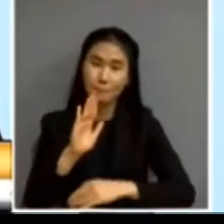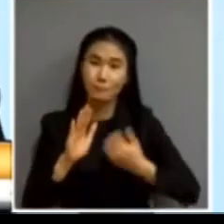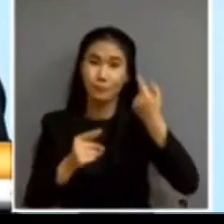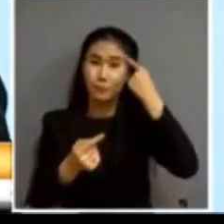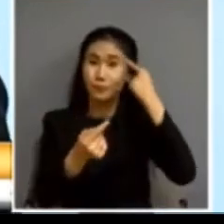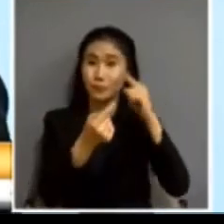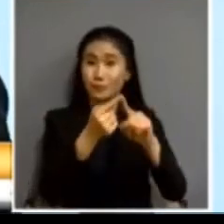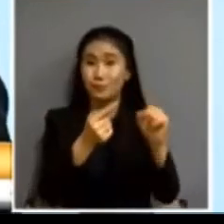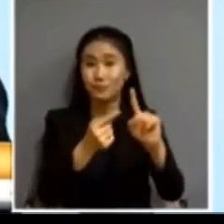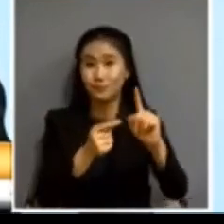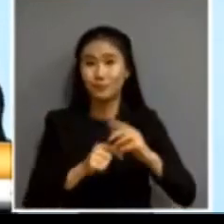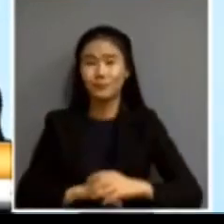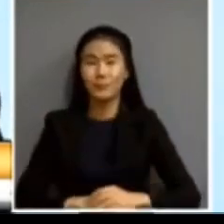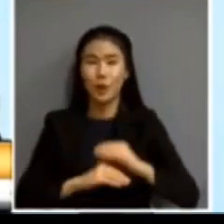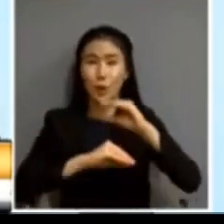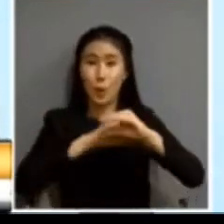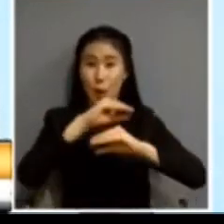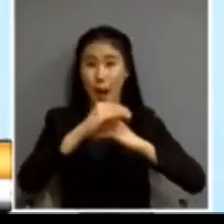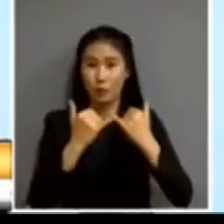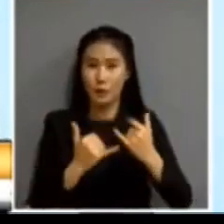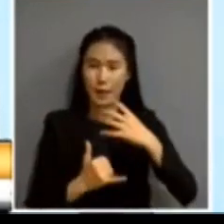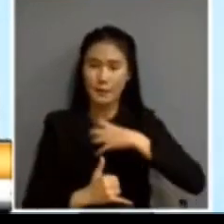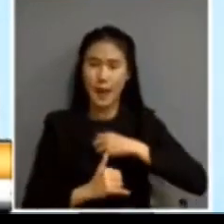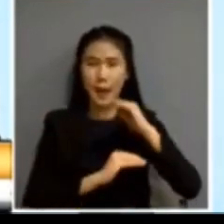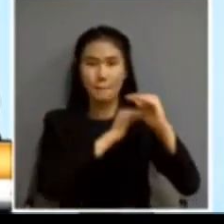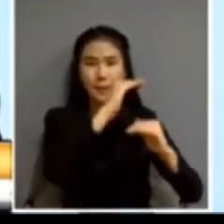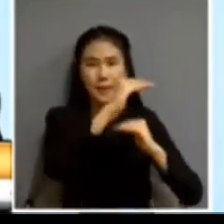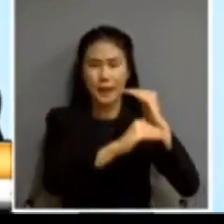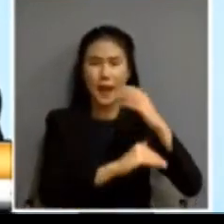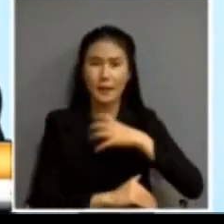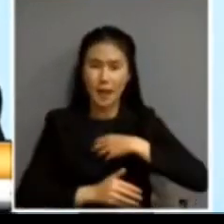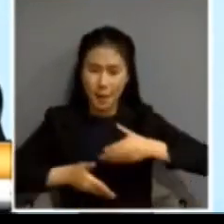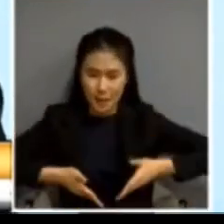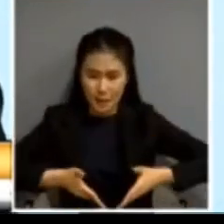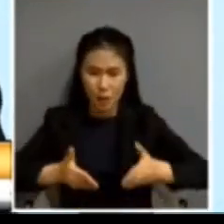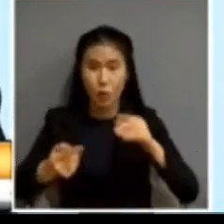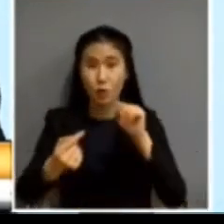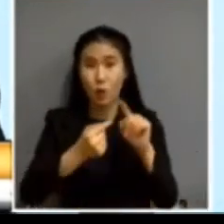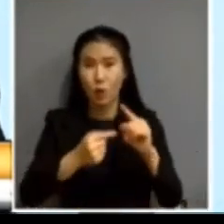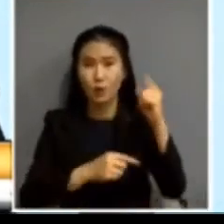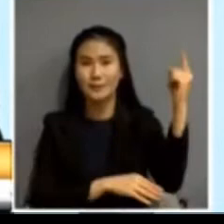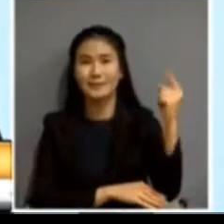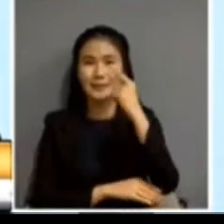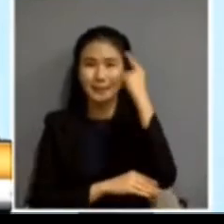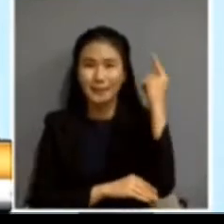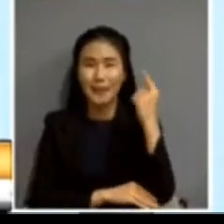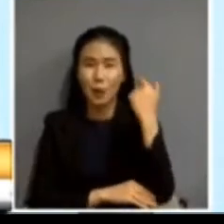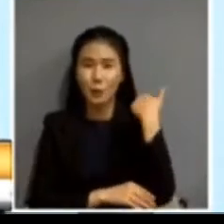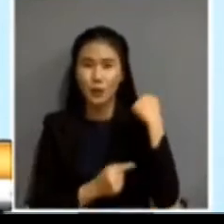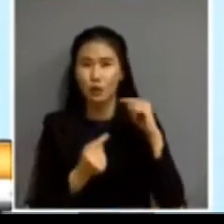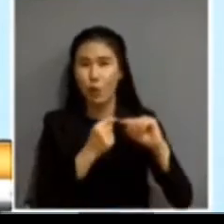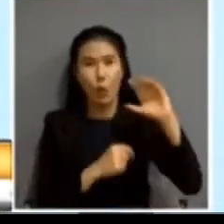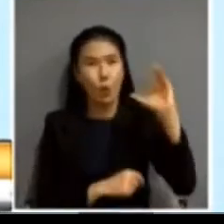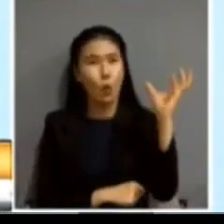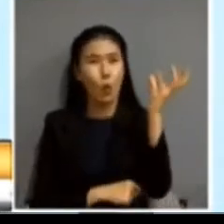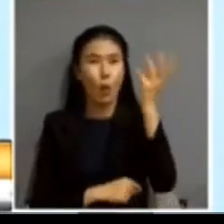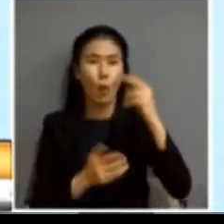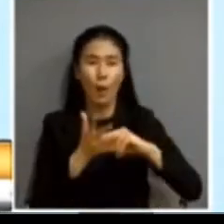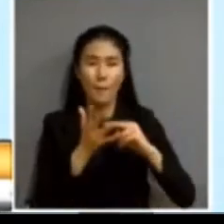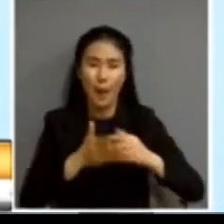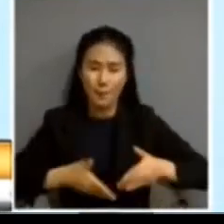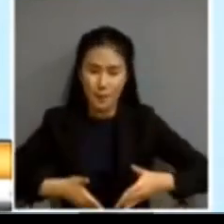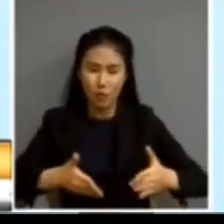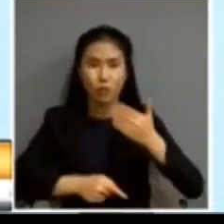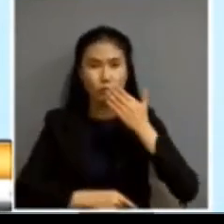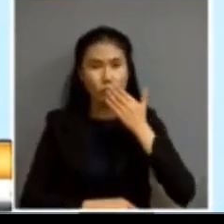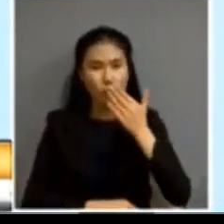ค์ของโครงการก็เพื่อพัฒนาให้เป็นถนนสำหรับการท่องเที่ยวระดับสากลอย่างยั่งยืนและ